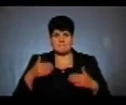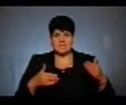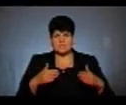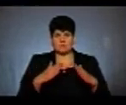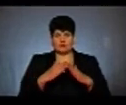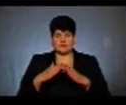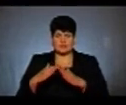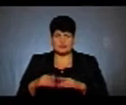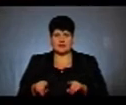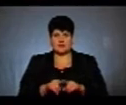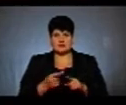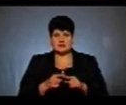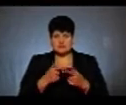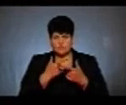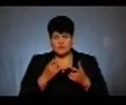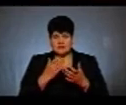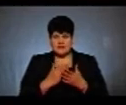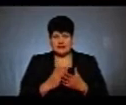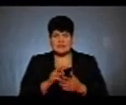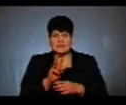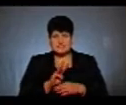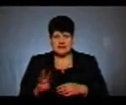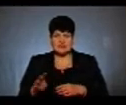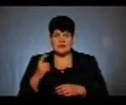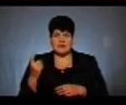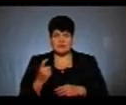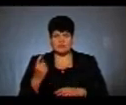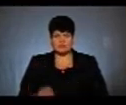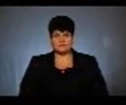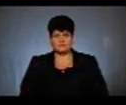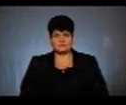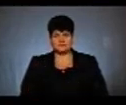будинків. Також ця інформація є на сайті Харківської мерії.